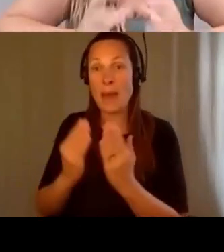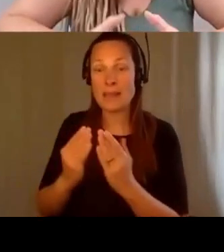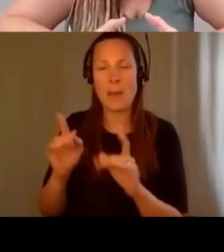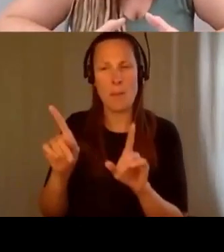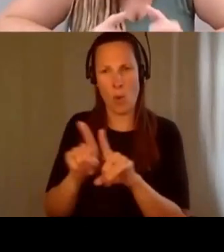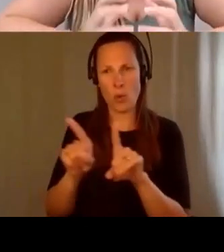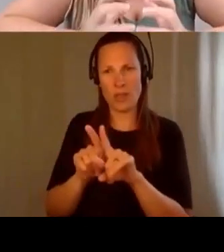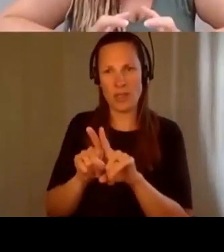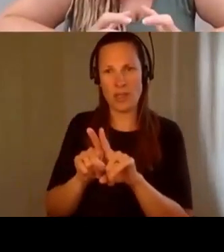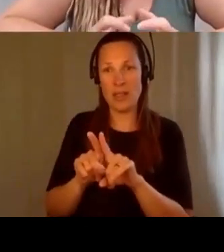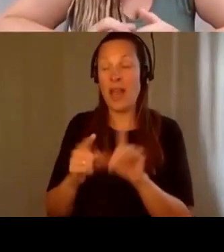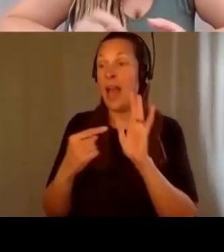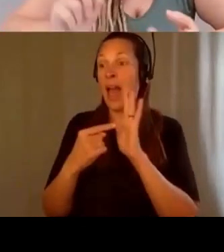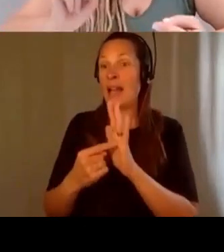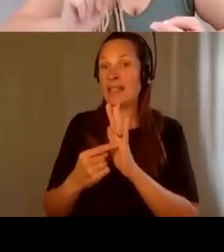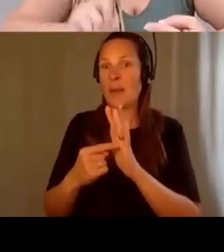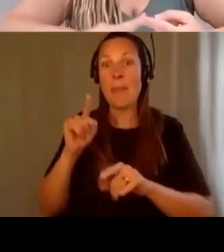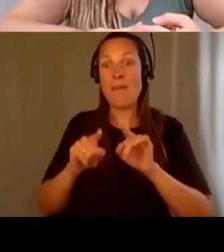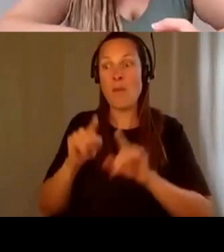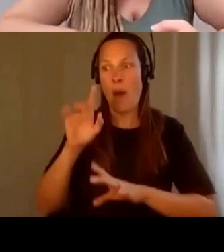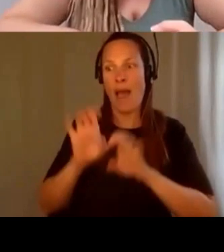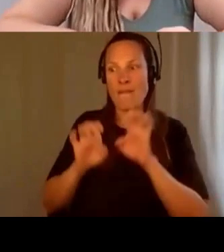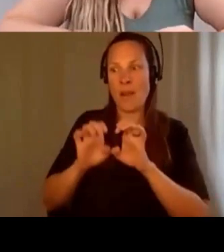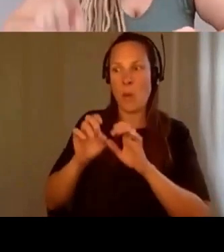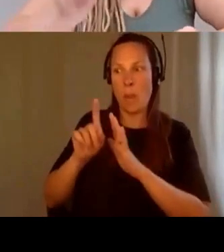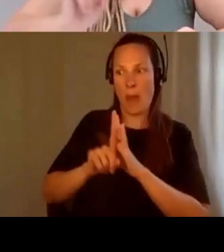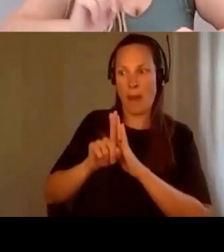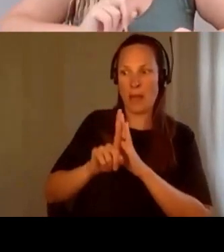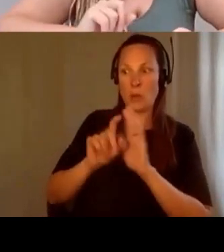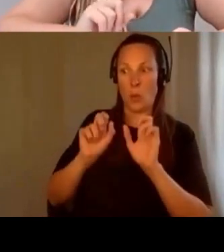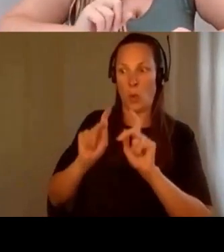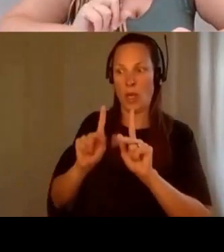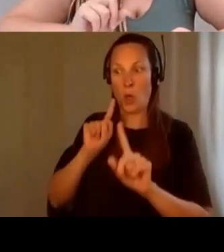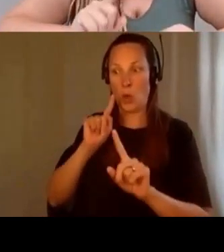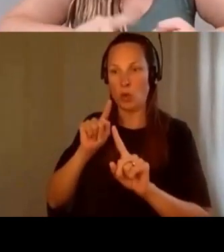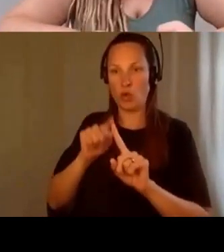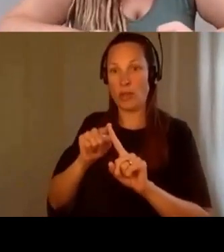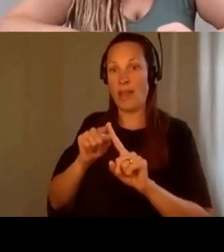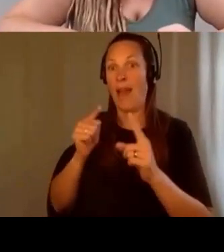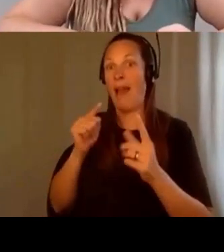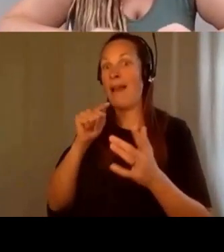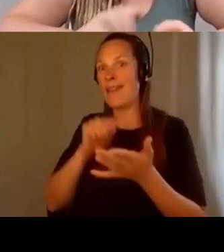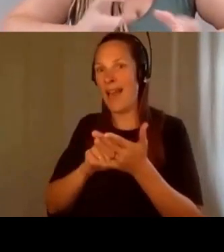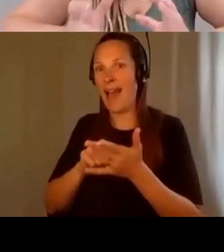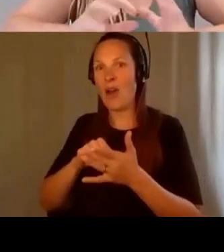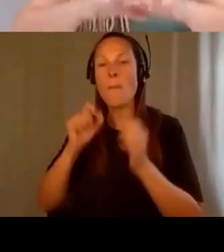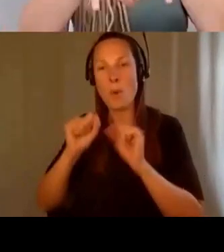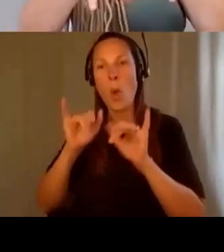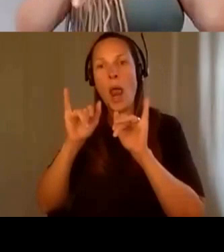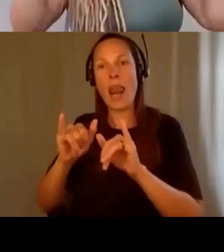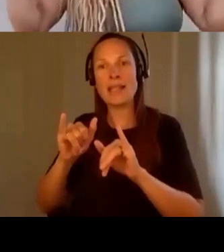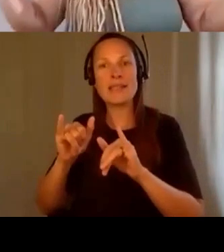que la température nous permet de garder nos carottes au sol ou nos épinards. T'sais, si on a